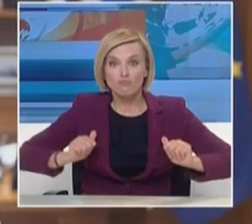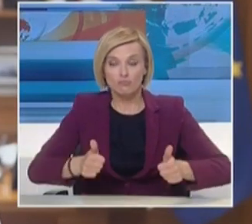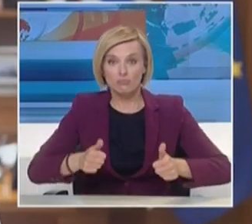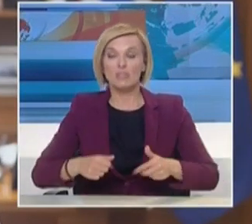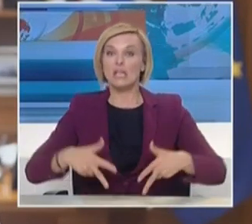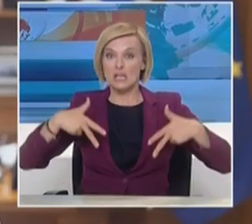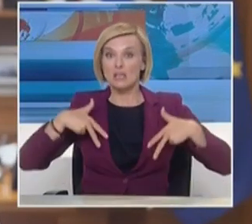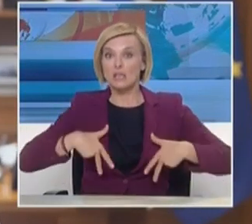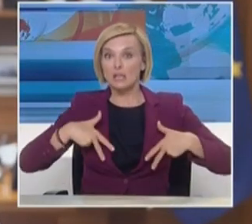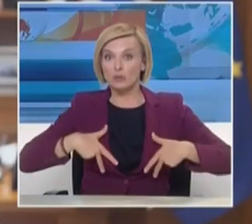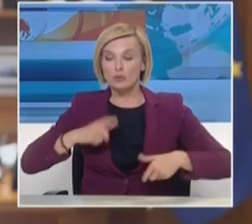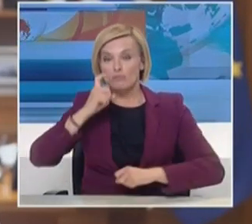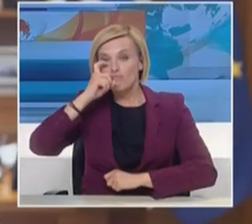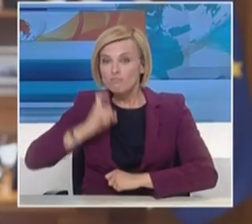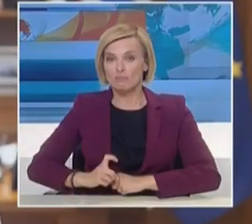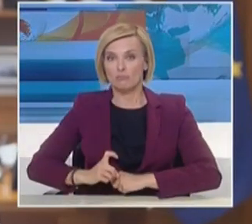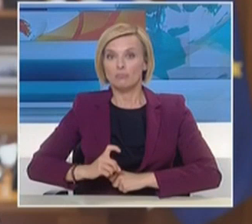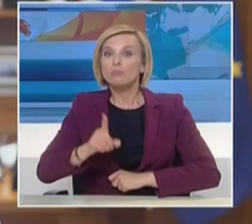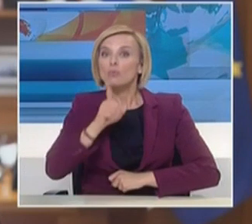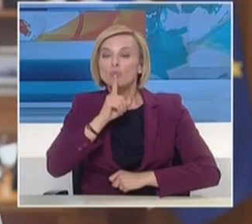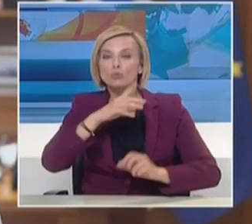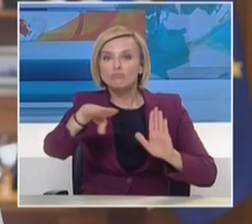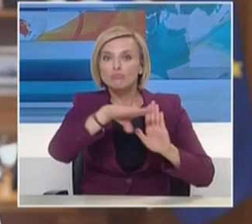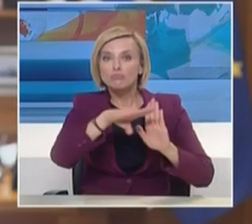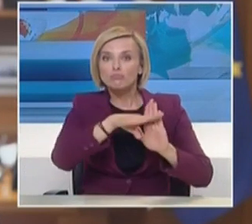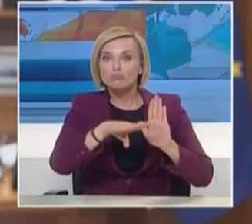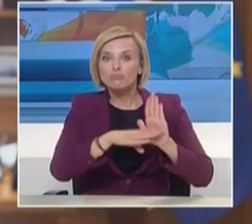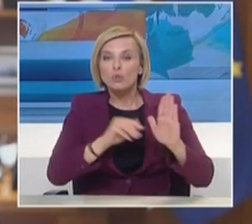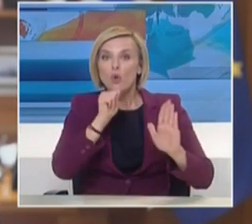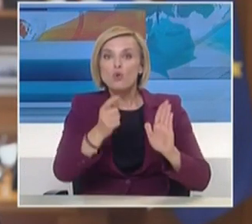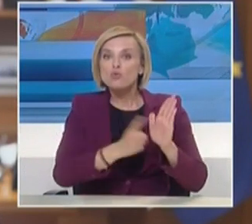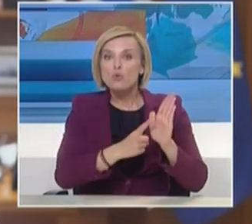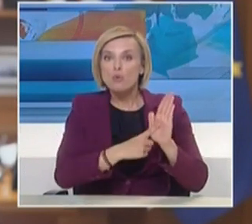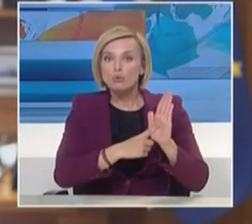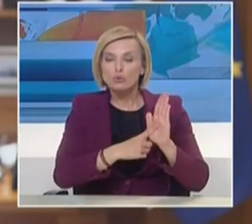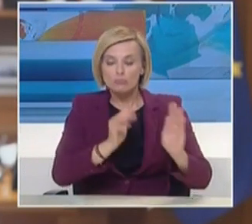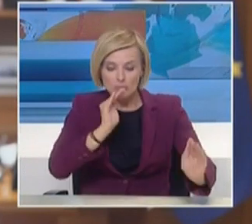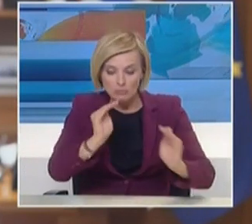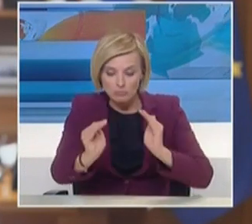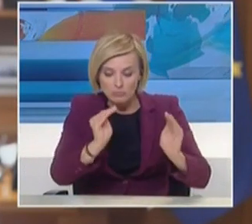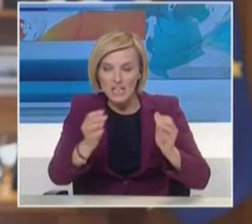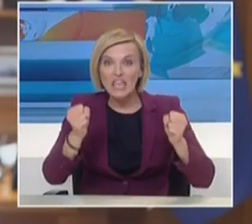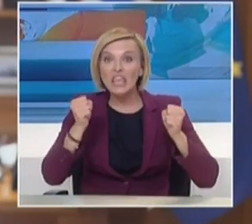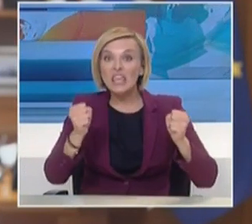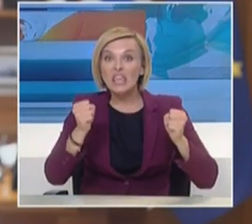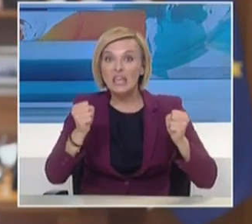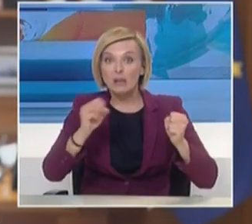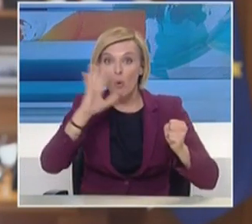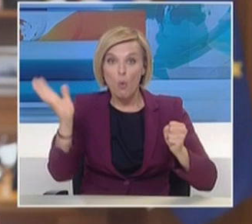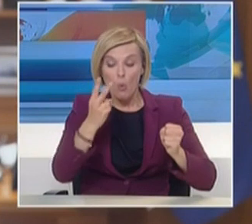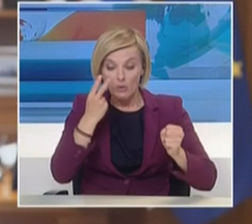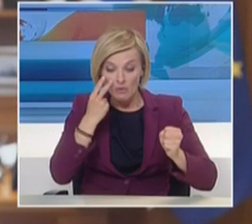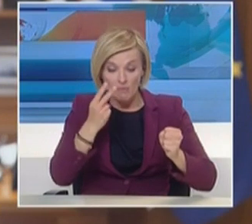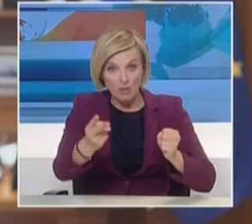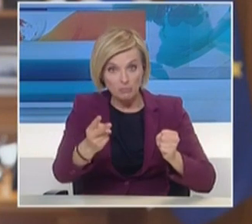κράτος οφείλει κατά το Σύνταγμα να μεριμνά για την υγεία των πολιτών και να παρεμβαίνει όταν η άσκηση της ατομικής